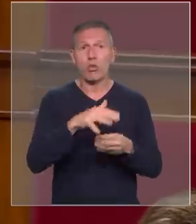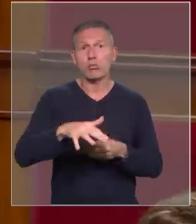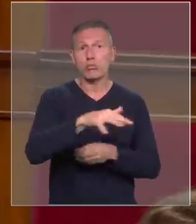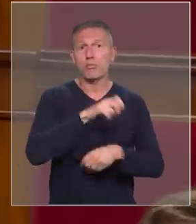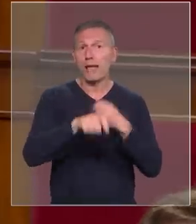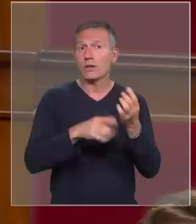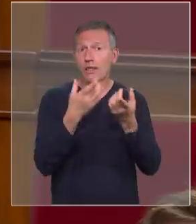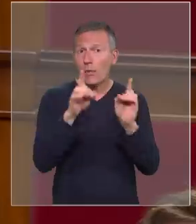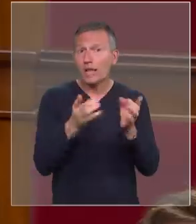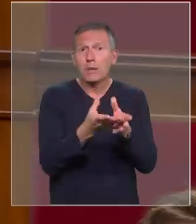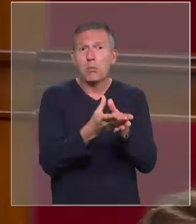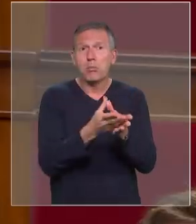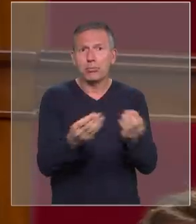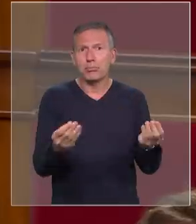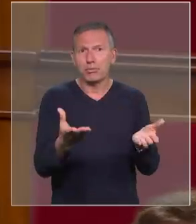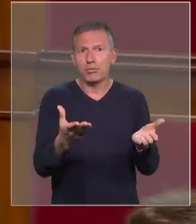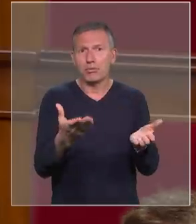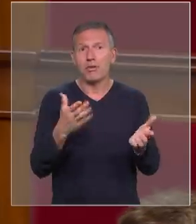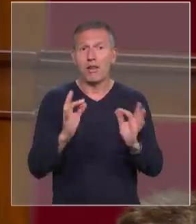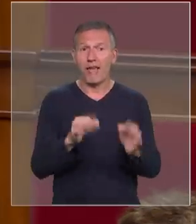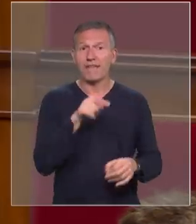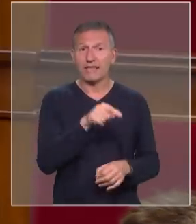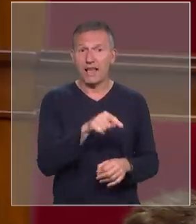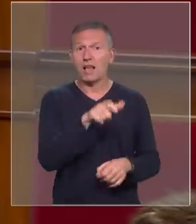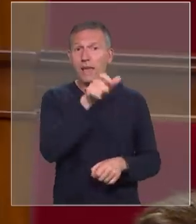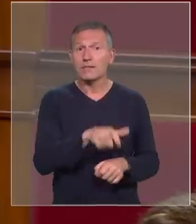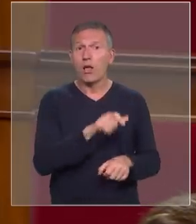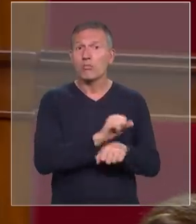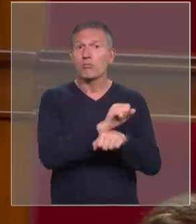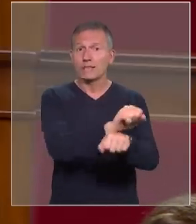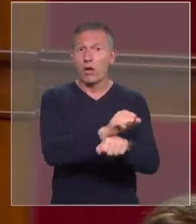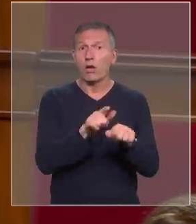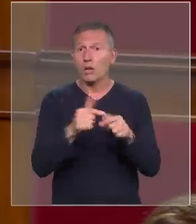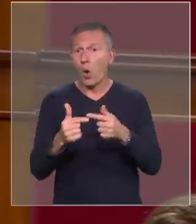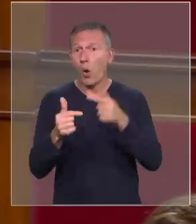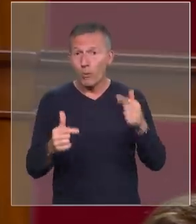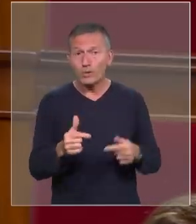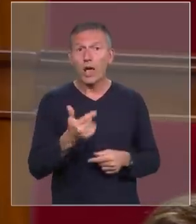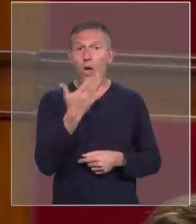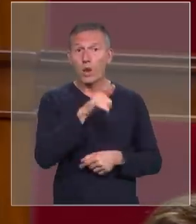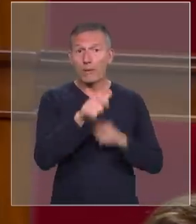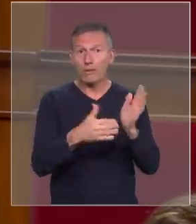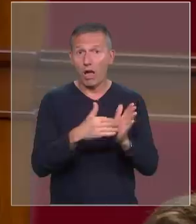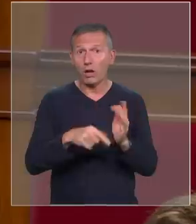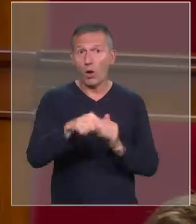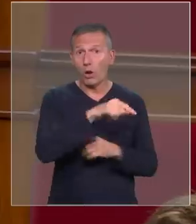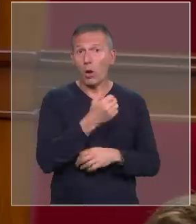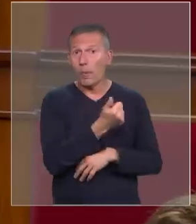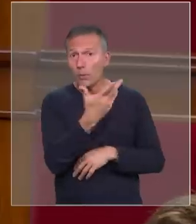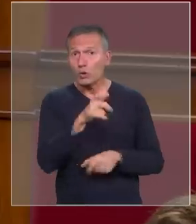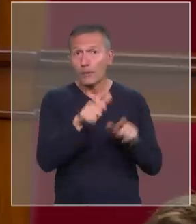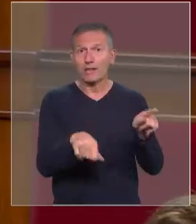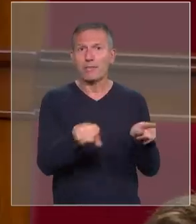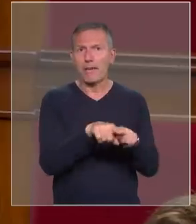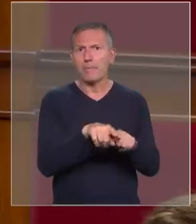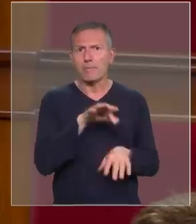la démocratie au Sénégal. L'affaire Sonko n'est d'ailleurs pas la seule qui a conduit à mettre des opposants de l'actuel président hors jeu. Karim Ouad ou Khalifa Sall, par